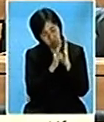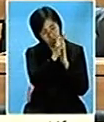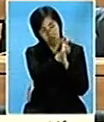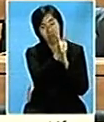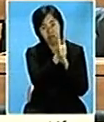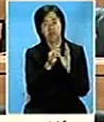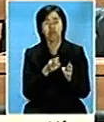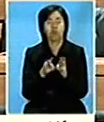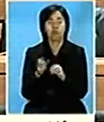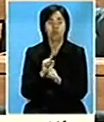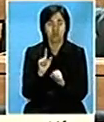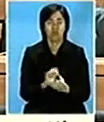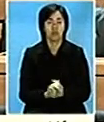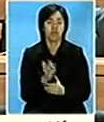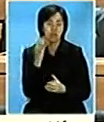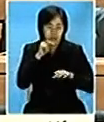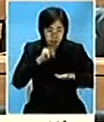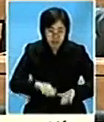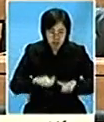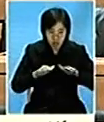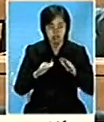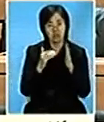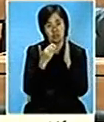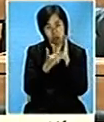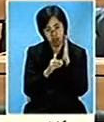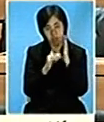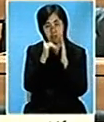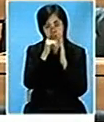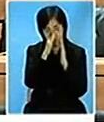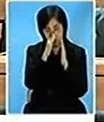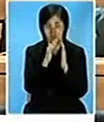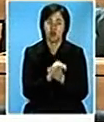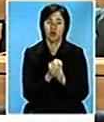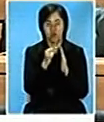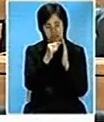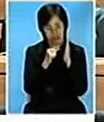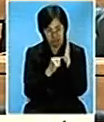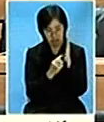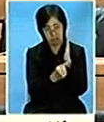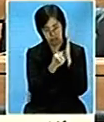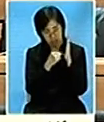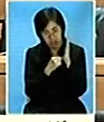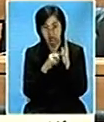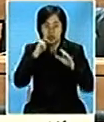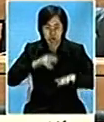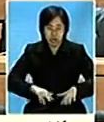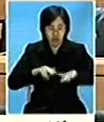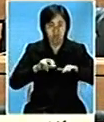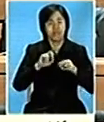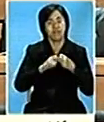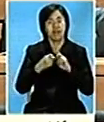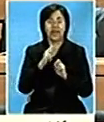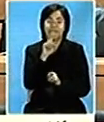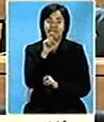มคนอีสานคนเหนือจะเดินทางมาต่อสนามบินสุวรรณภูมินะครับเจอน้ำท่วมระหว่างทางไปไหนก็